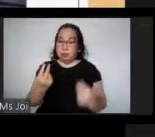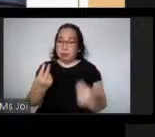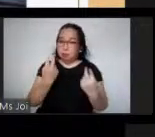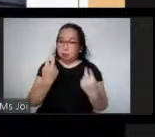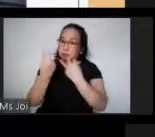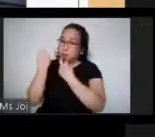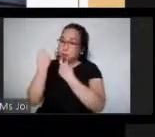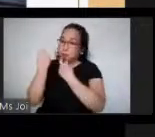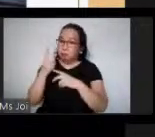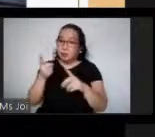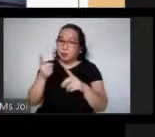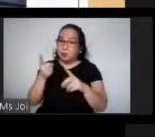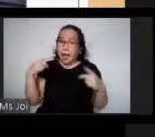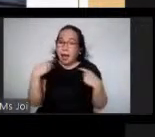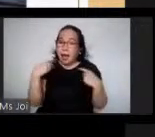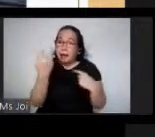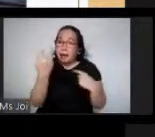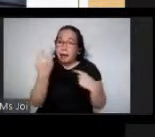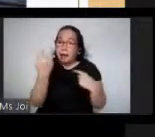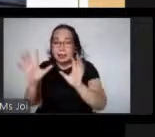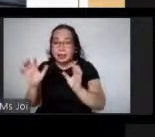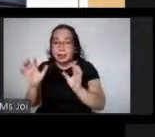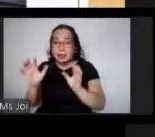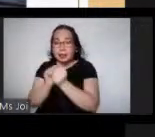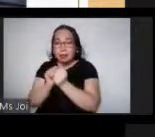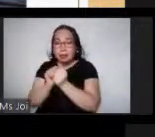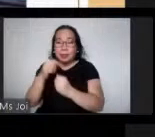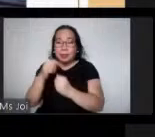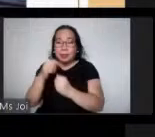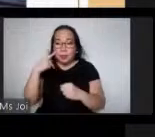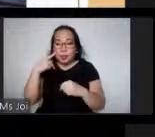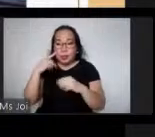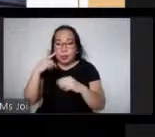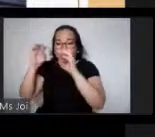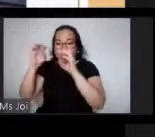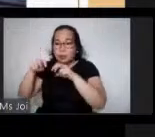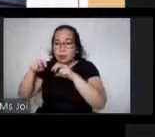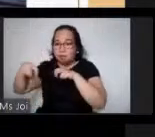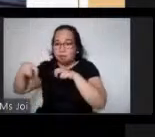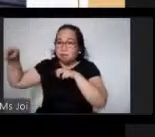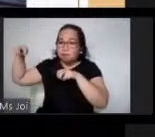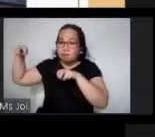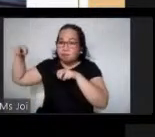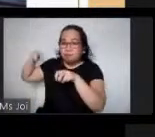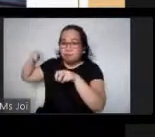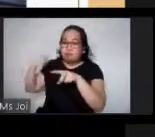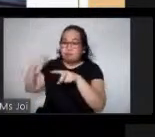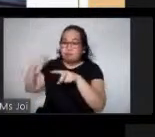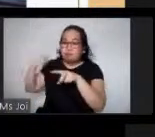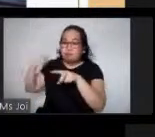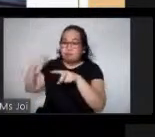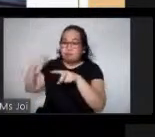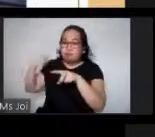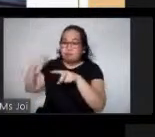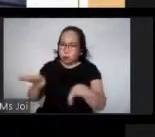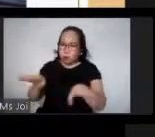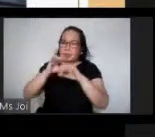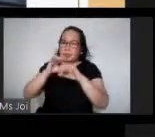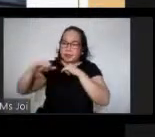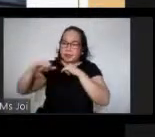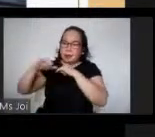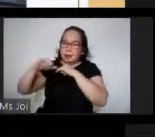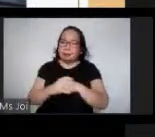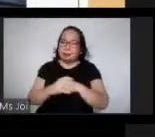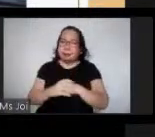din po mga teacher Pina na gumagawa na rin ng vlog nila since they were